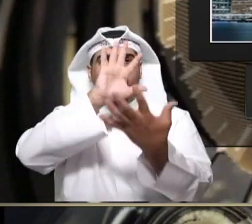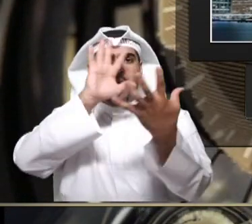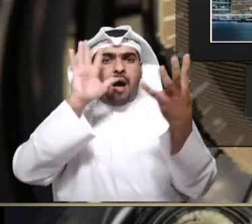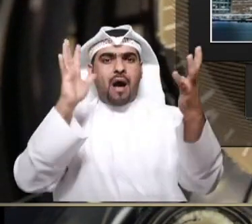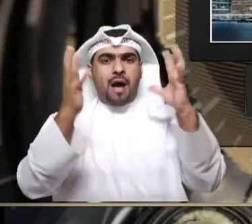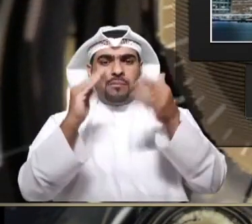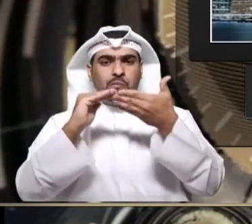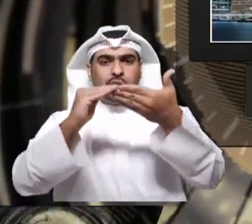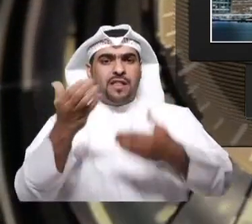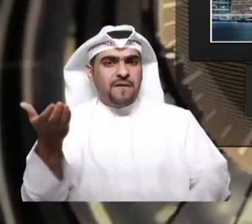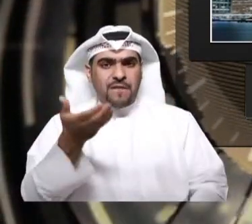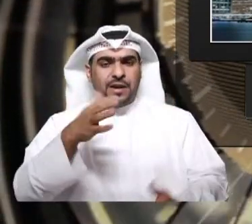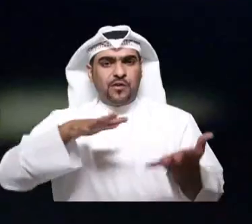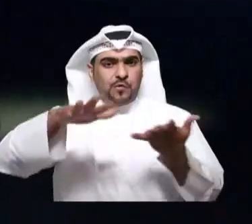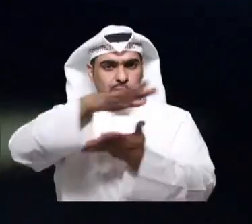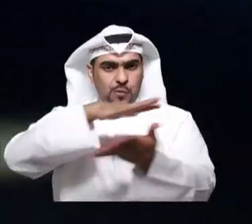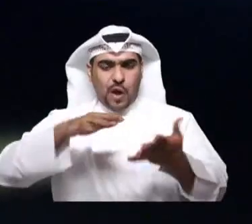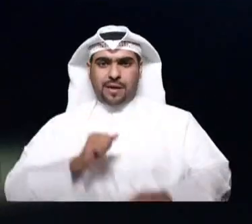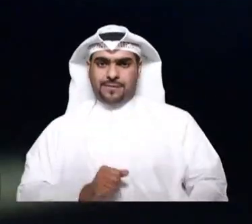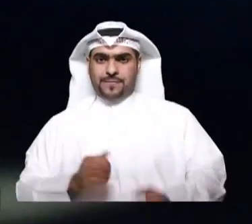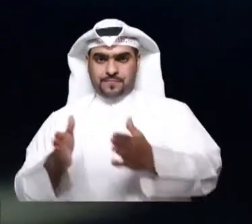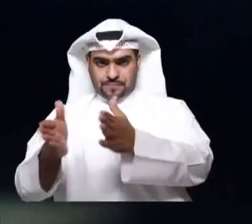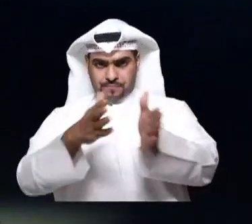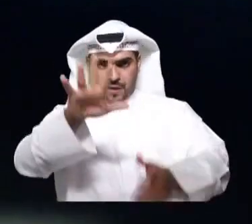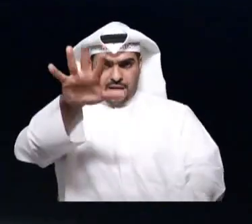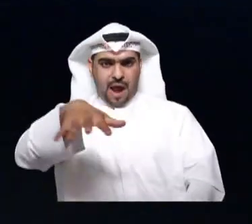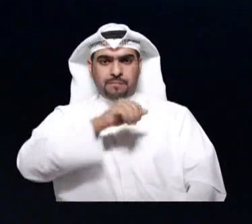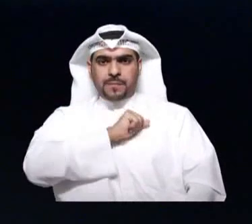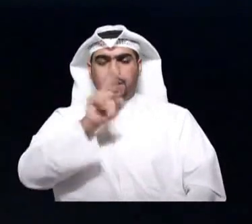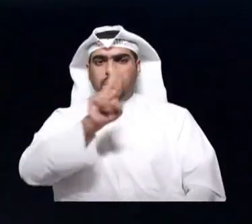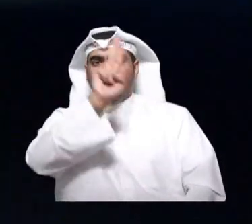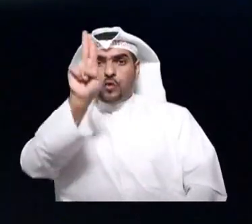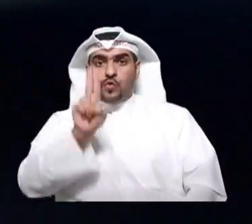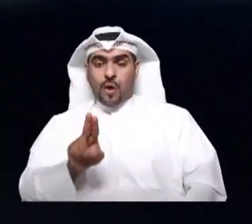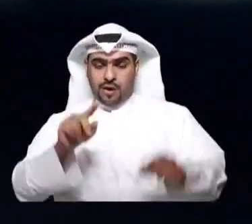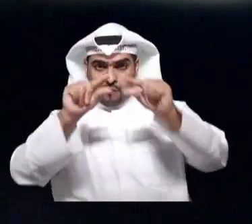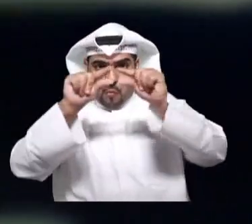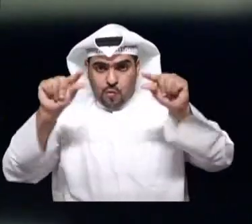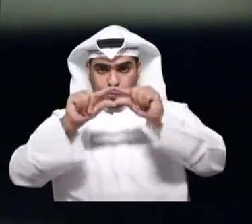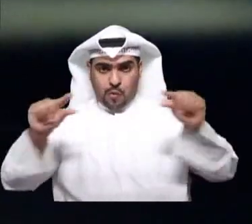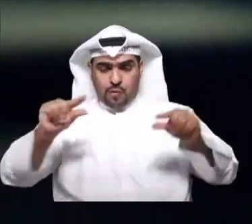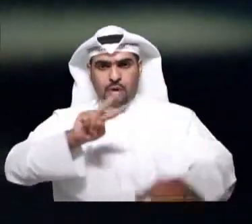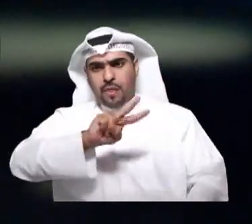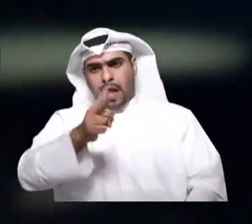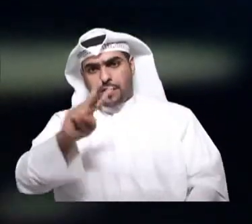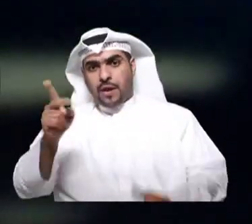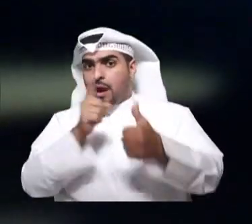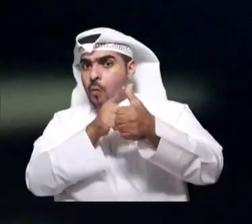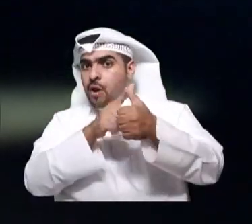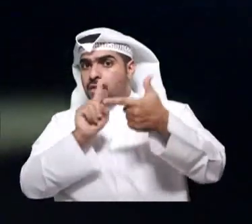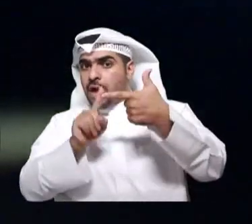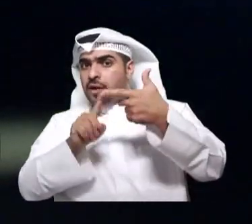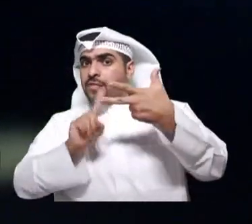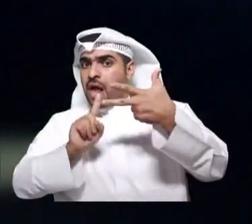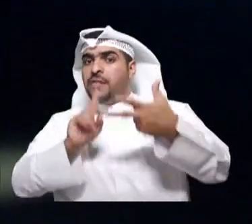العالم. نعم، طيب أسامة، هل هناك أيضا قضايا أخرى يمكن أن تكون لها الأولوية أو على رأس